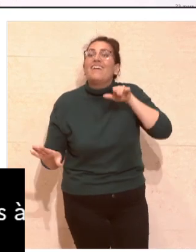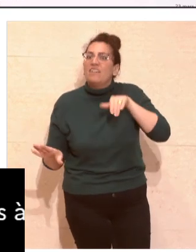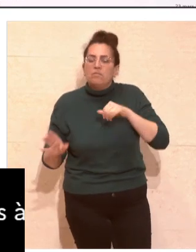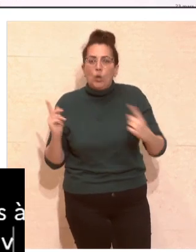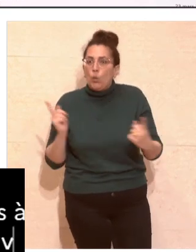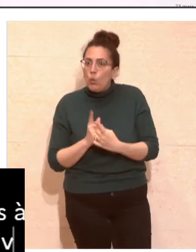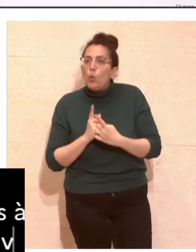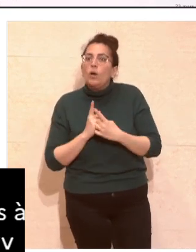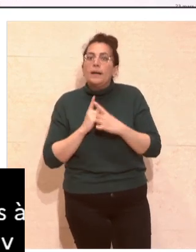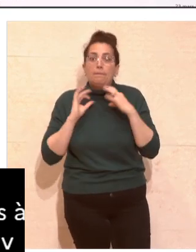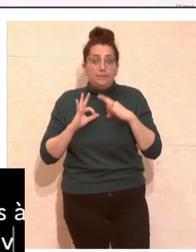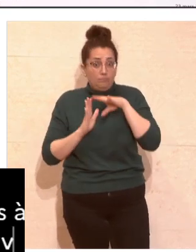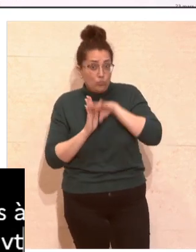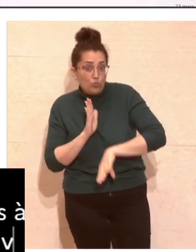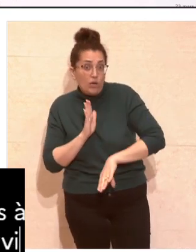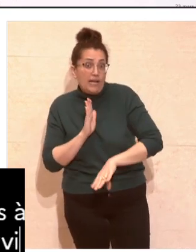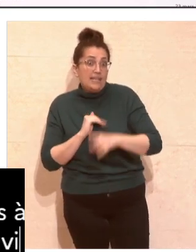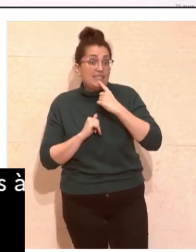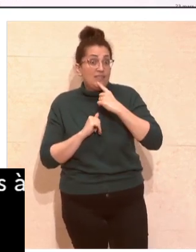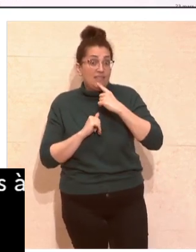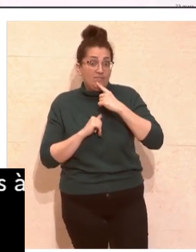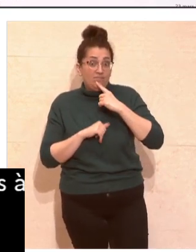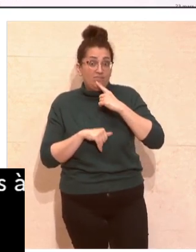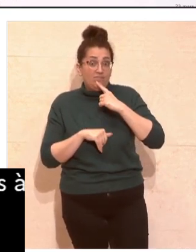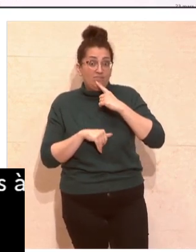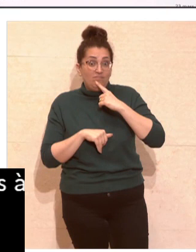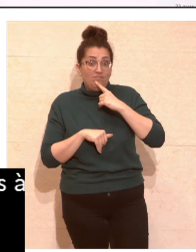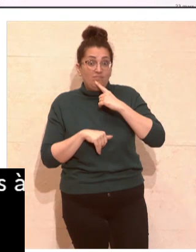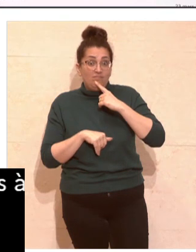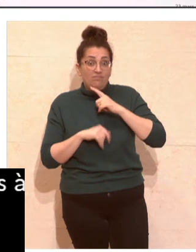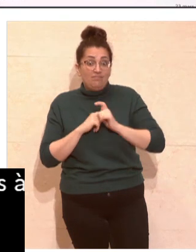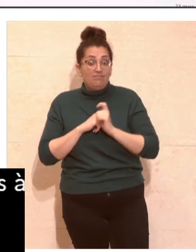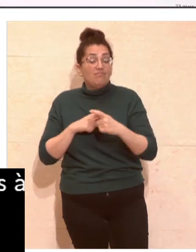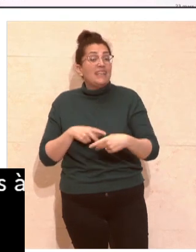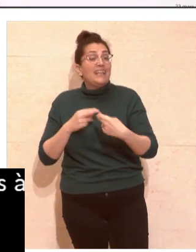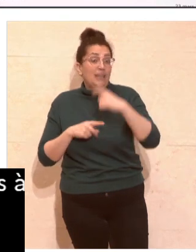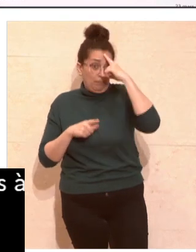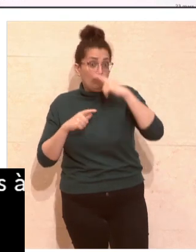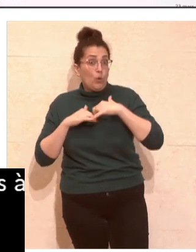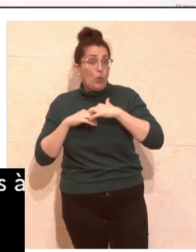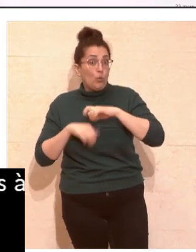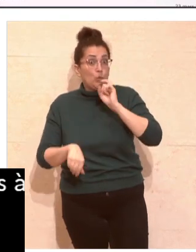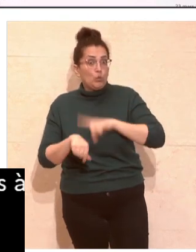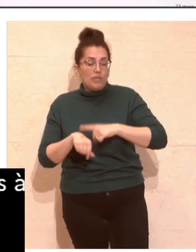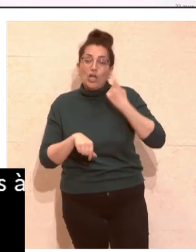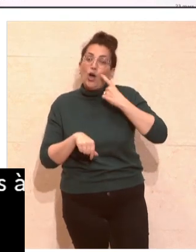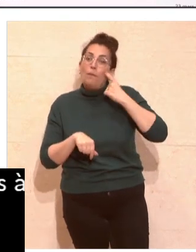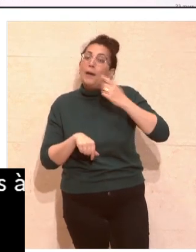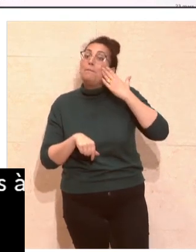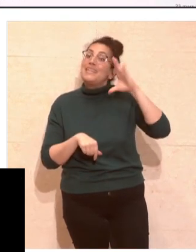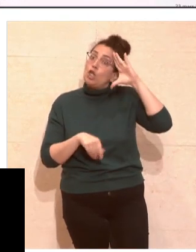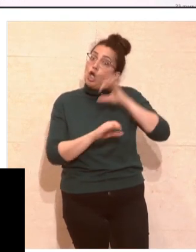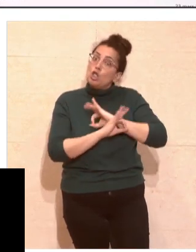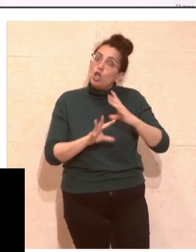moins précise. Donc en fait, dès le stade perceptif, dès l'étape neuronale, on a une dégradation du fonctionnement du cerveau quand on est en privation de